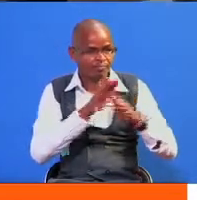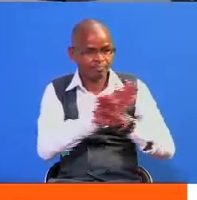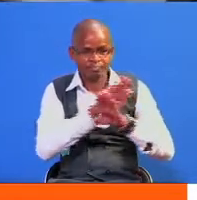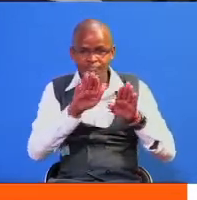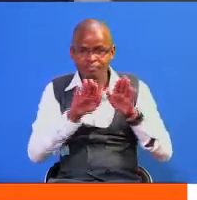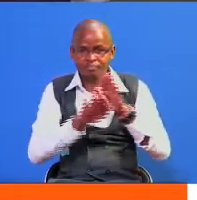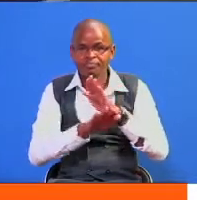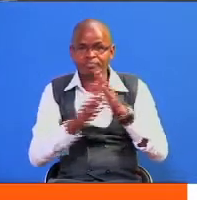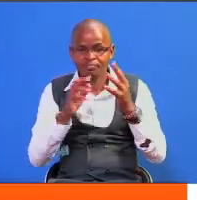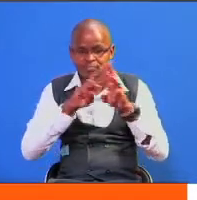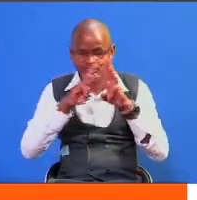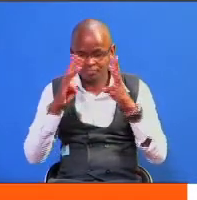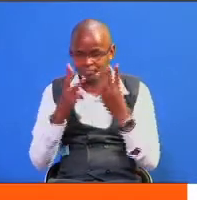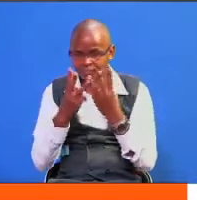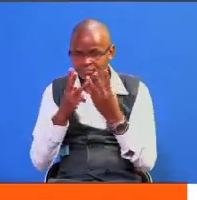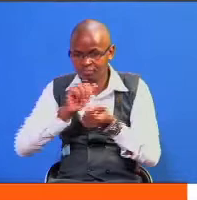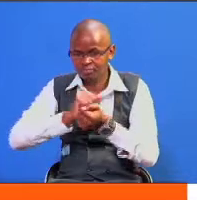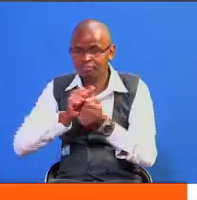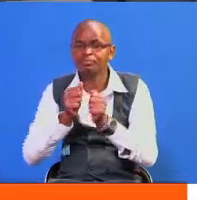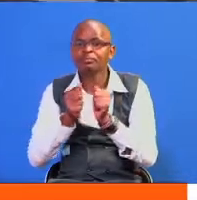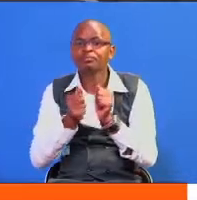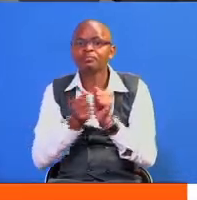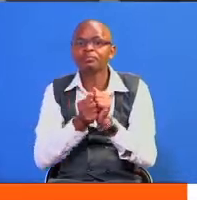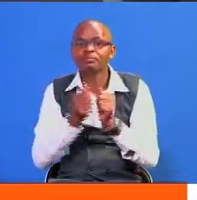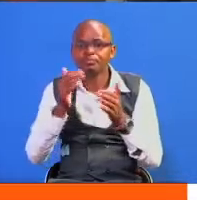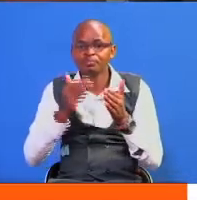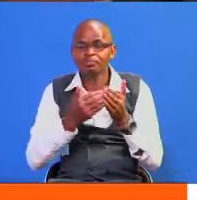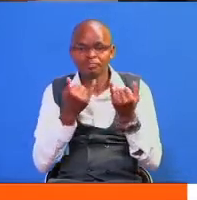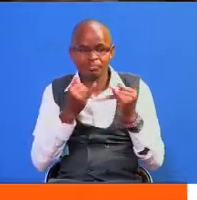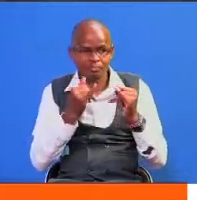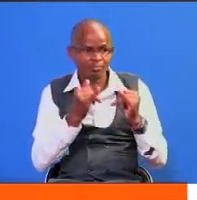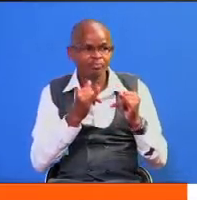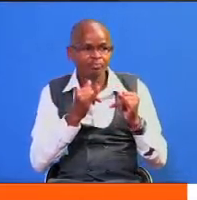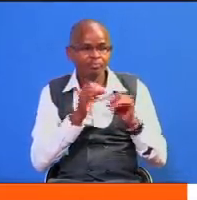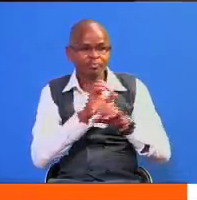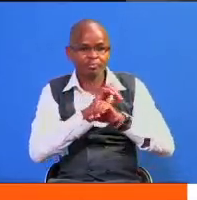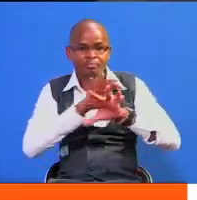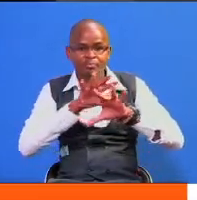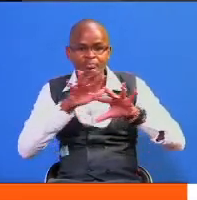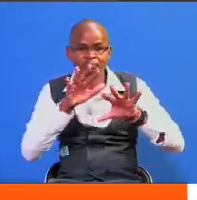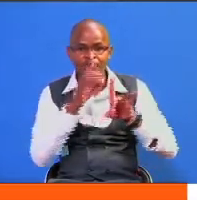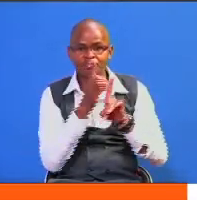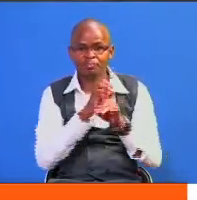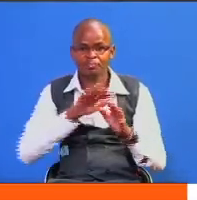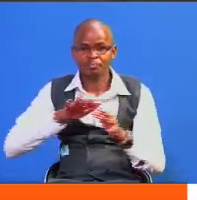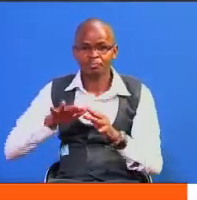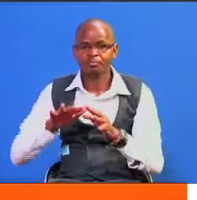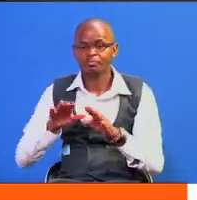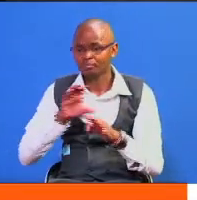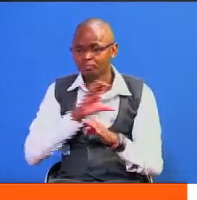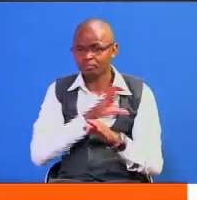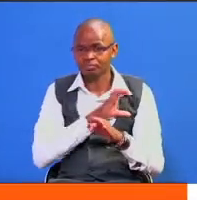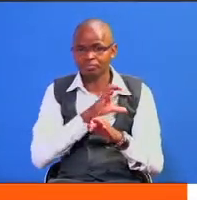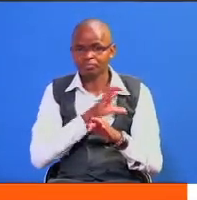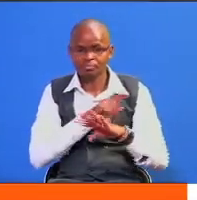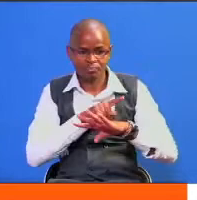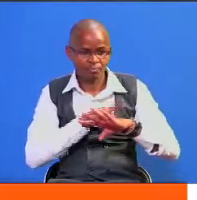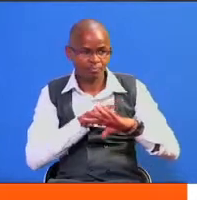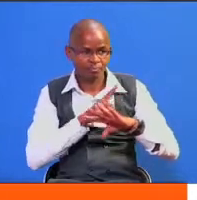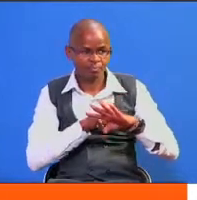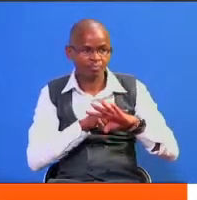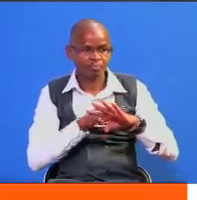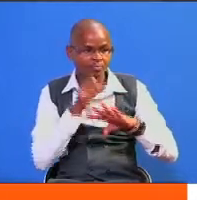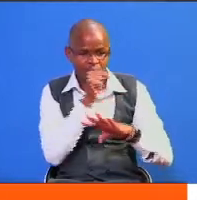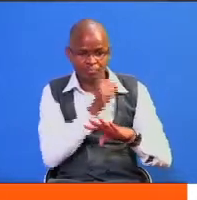Ni ulimwengu unaobadilika, na watoto sasa wameweka wazi tofauti kati yao na nyakati za